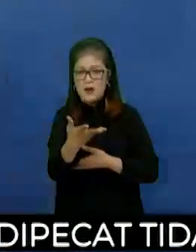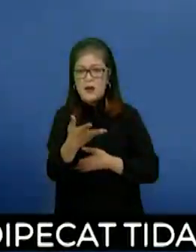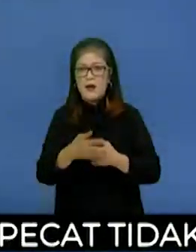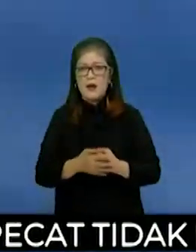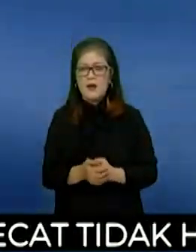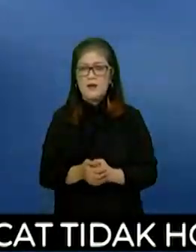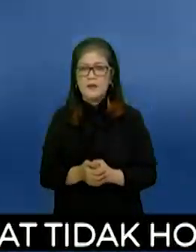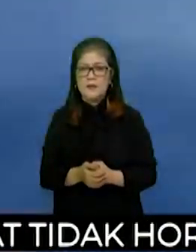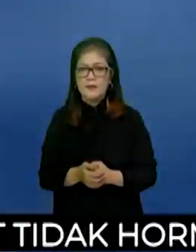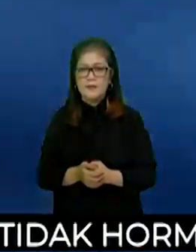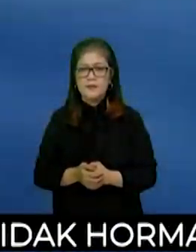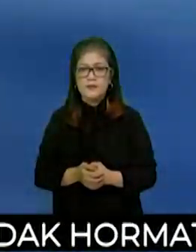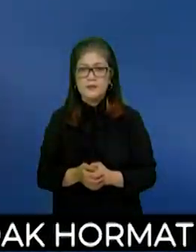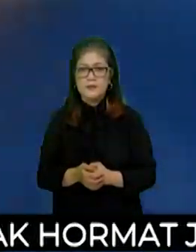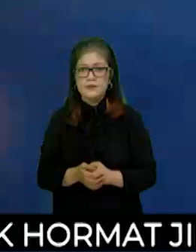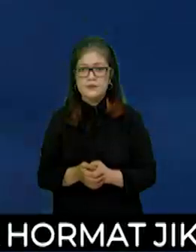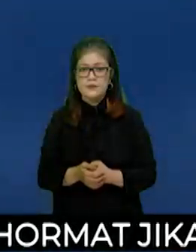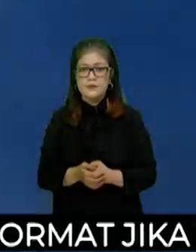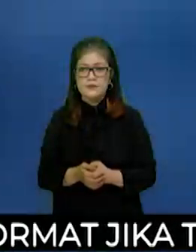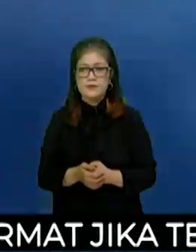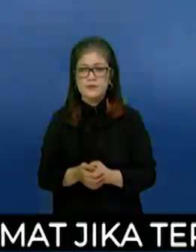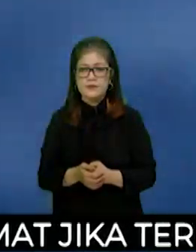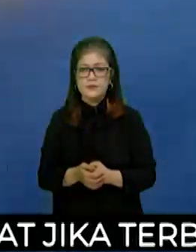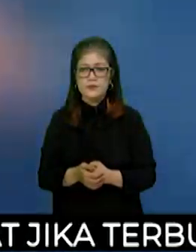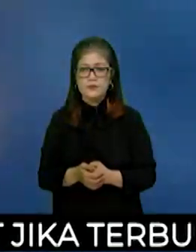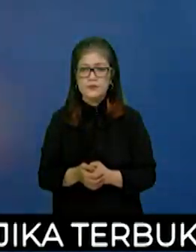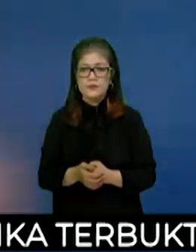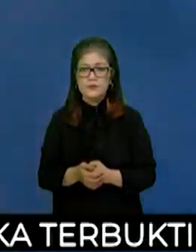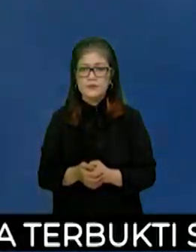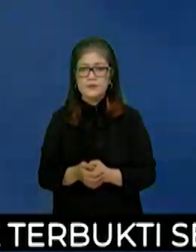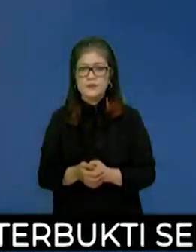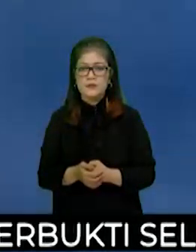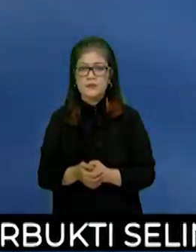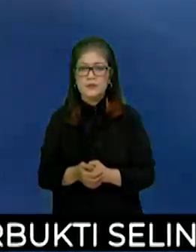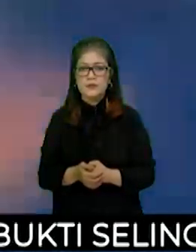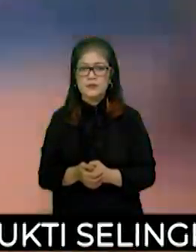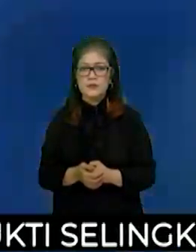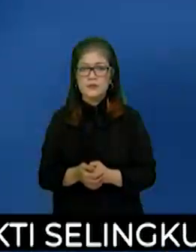Dari Sumenep, Madura, Jawa Timur, Abdul Rahim, iNews, melaporkan.